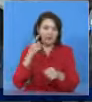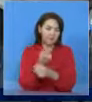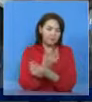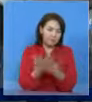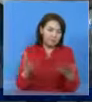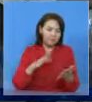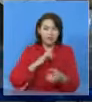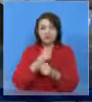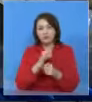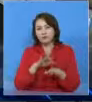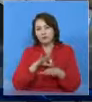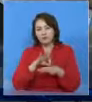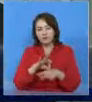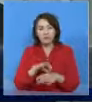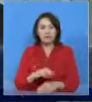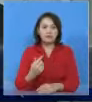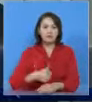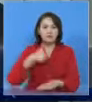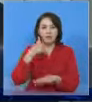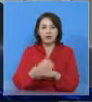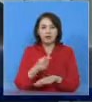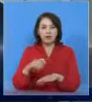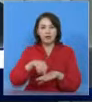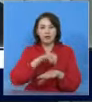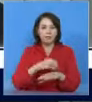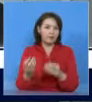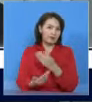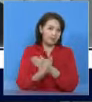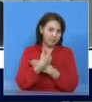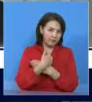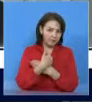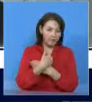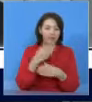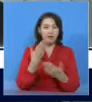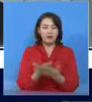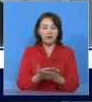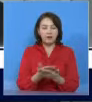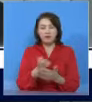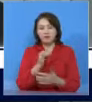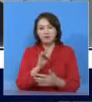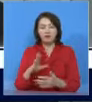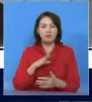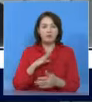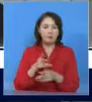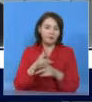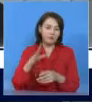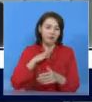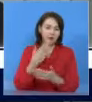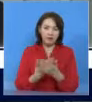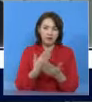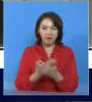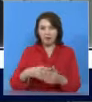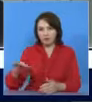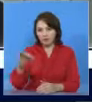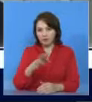жоба іске асты. Ең әуелі Оңдасын Сейілұлы әкім болып келген кезде ұсыныс түсіргенбіз облыс